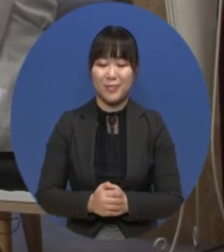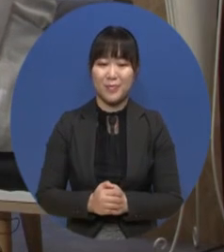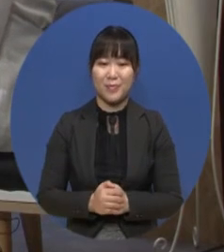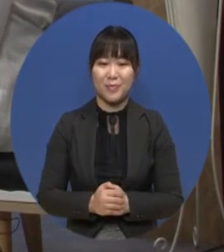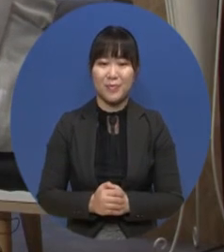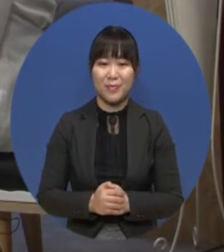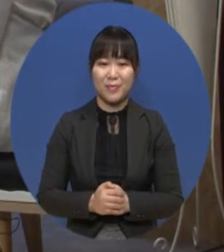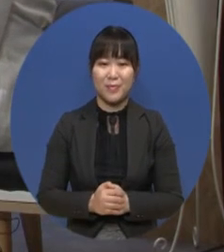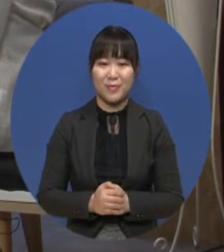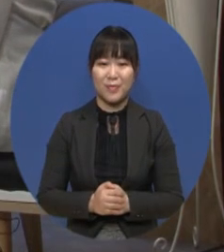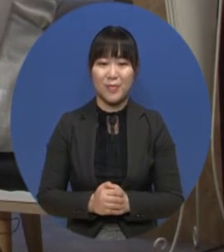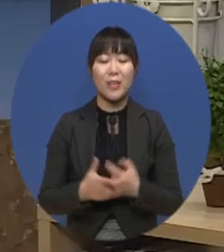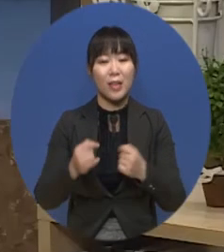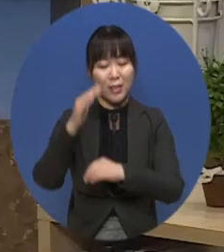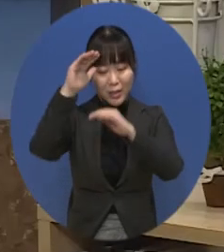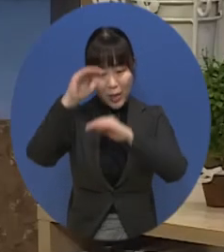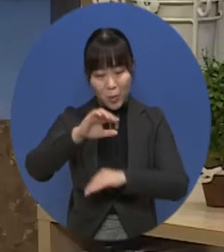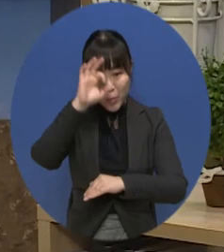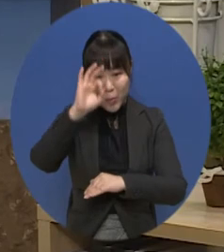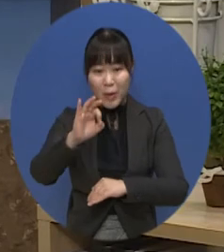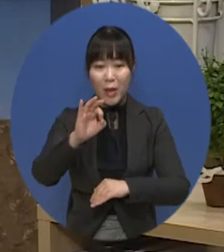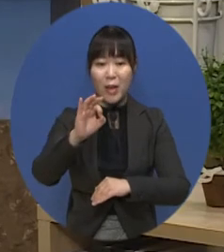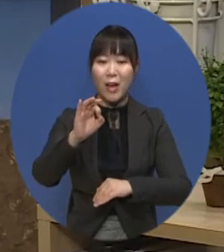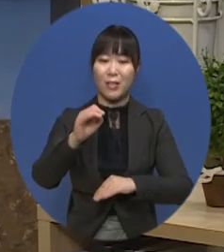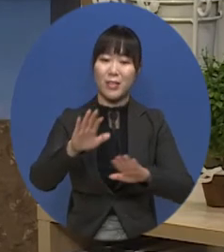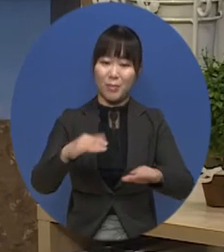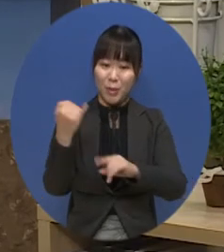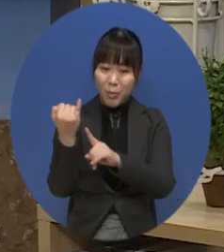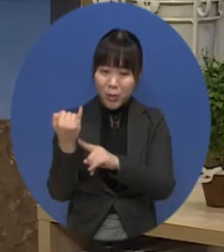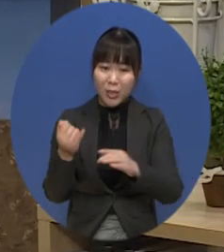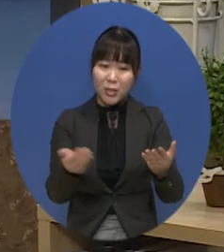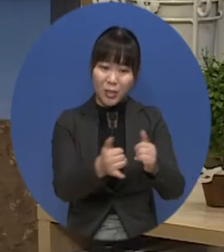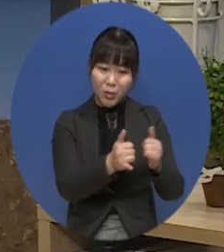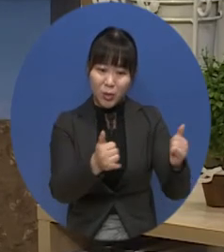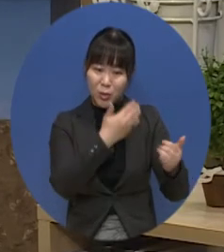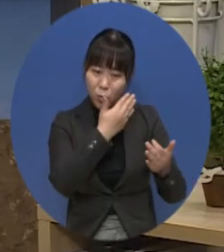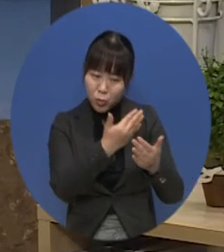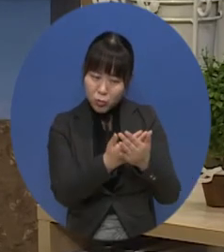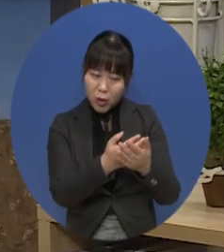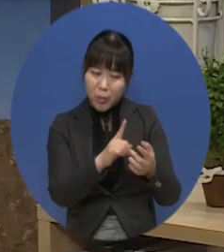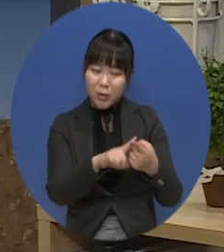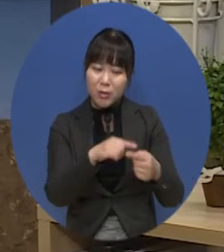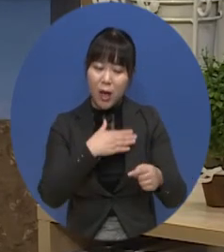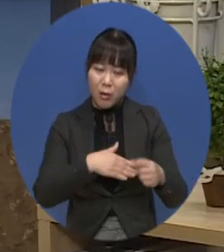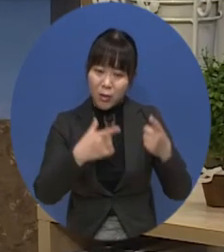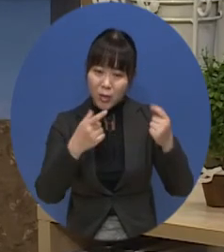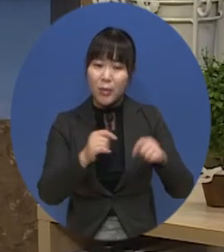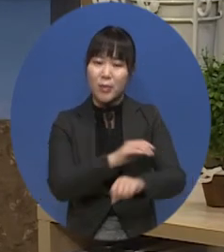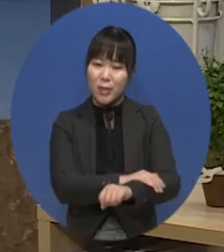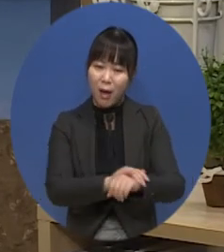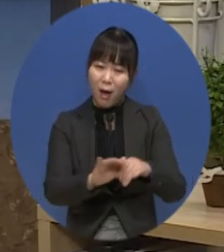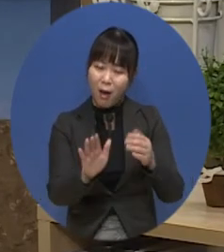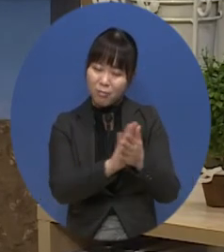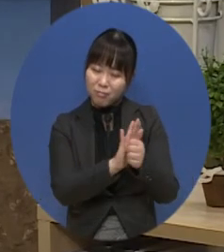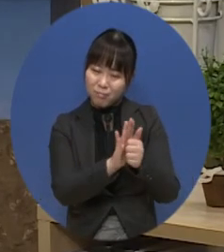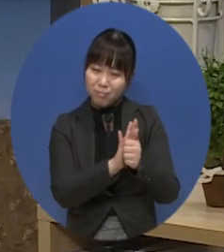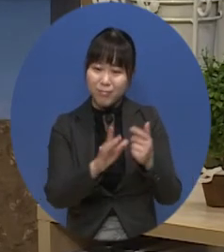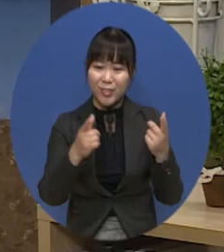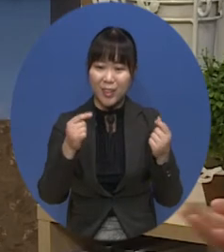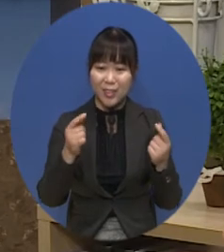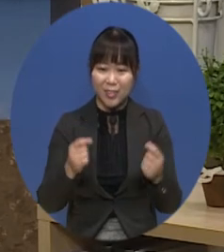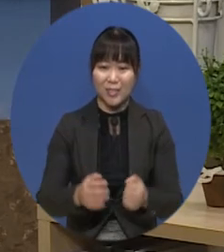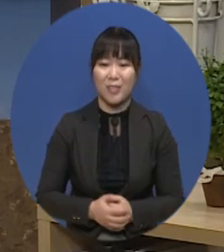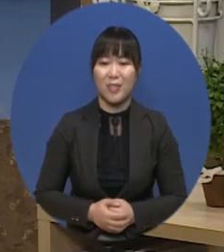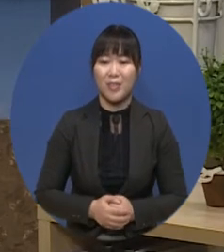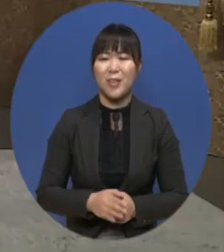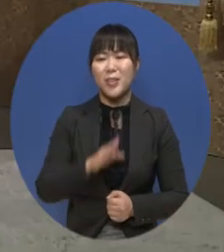그럼 그러니까 이런 얘기를 들어보면 대표님도 그러니까 직원분들의 그 소중함을 아는 것처럼 좀 잘 대해주시는 것 같아요.